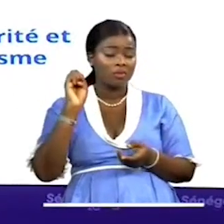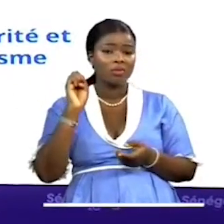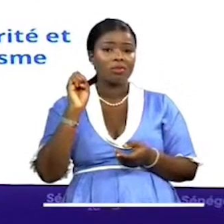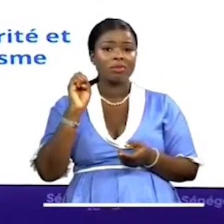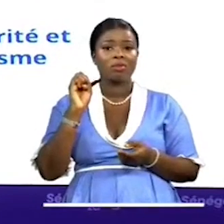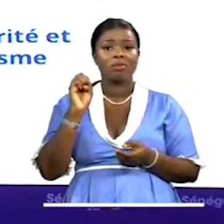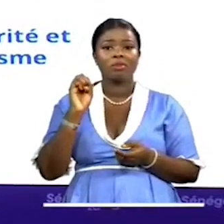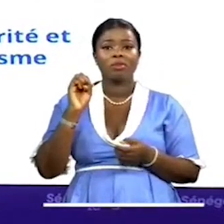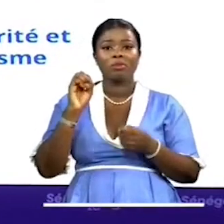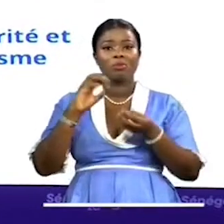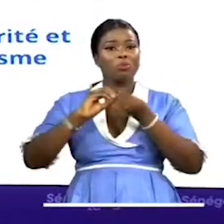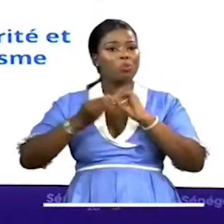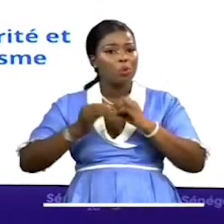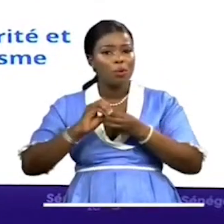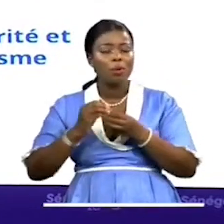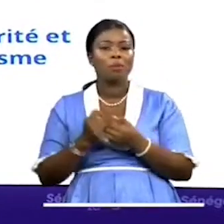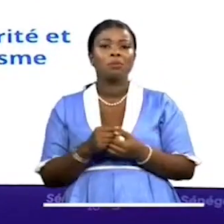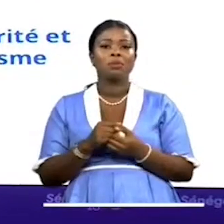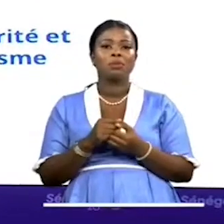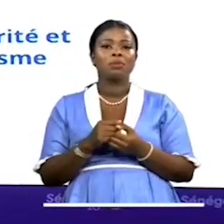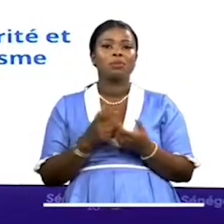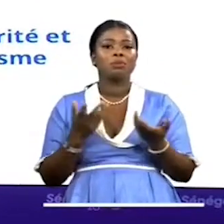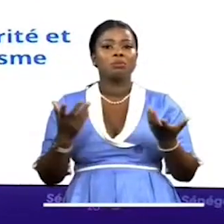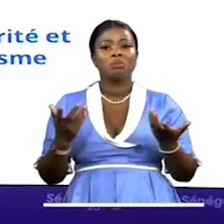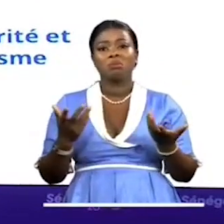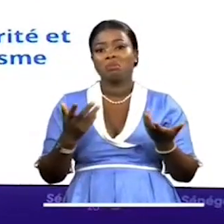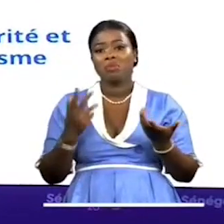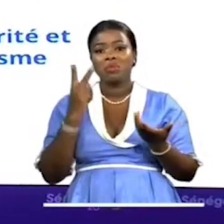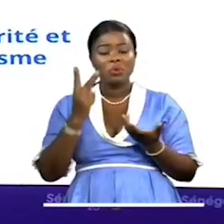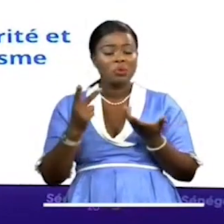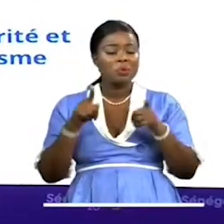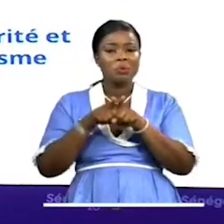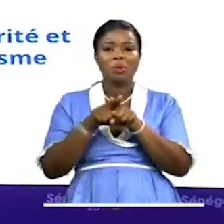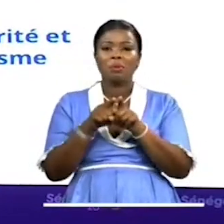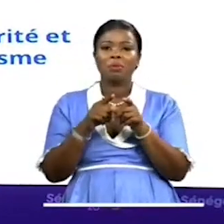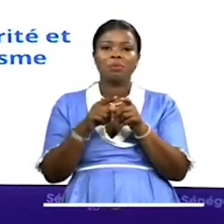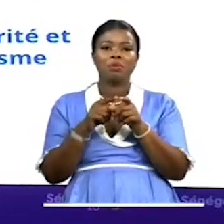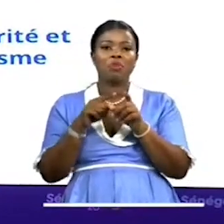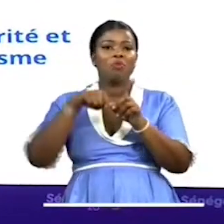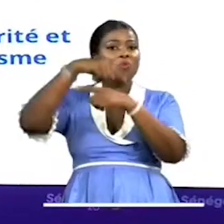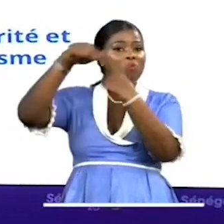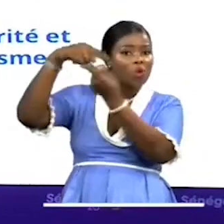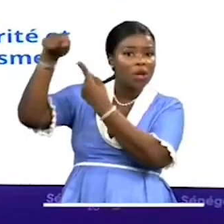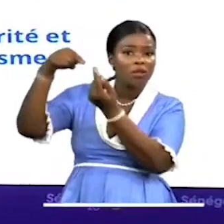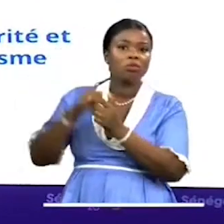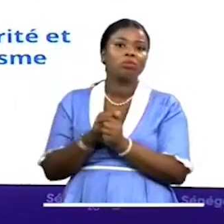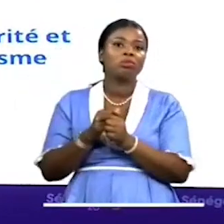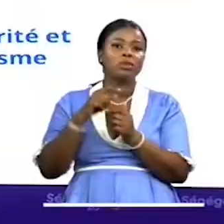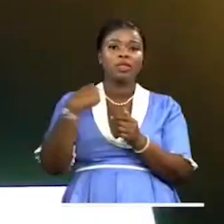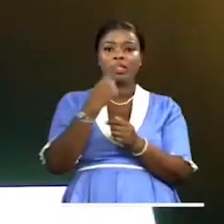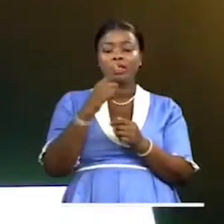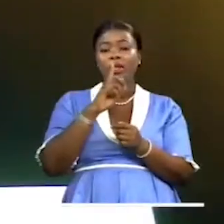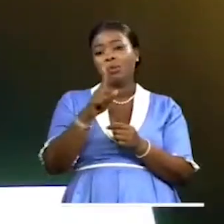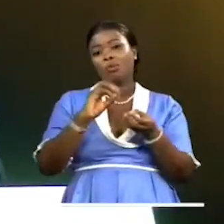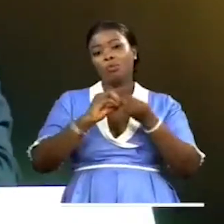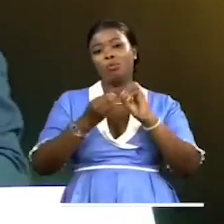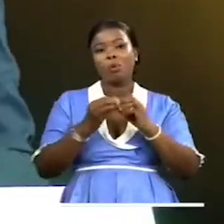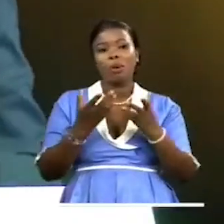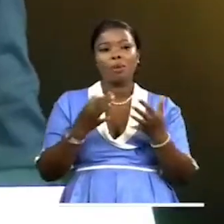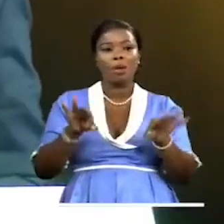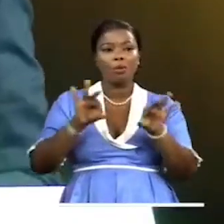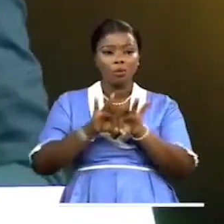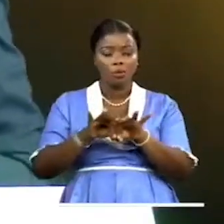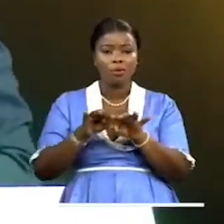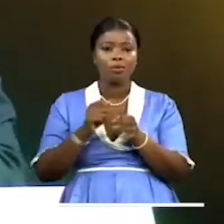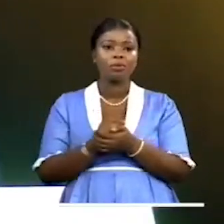pluviométrie tout ce qui est problème de résilience qui sont également l'immigration on le sait qui constitue également une menace importante et également